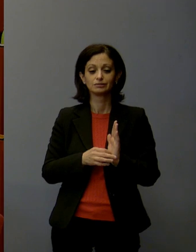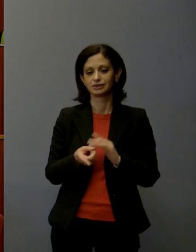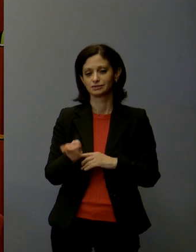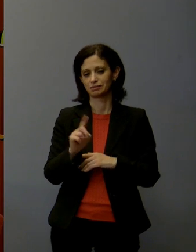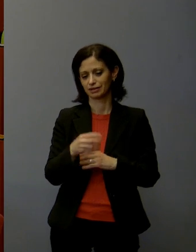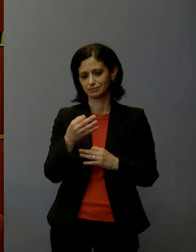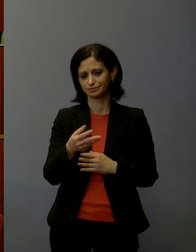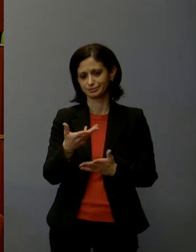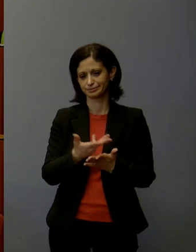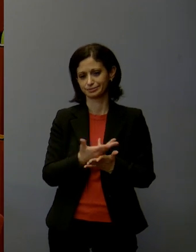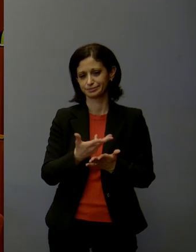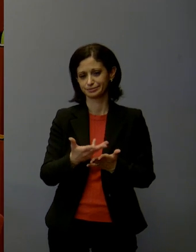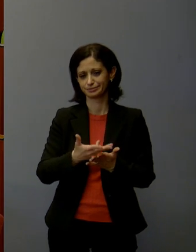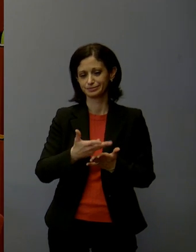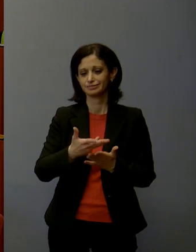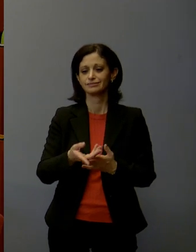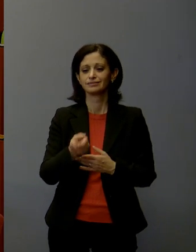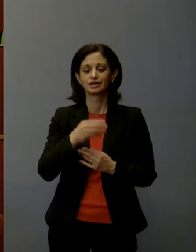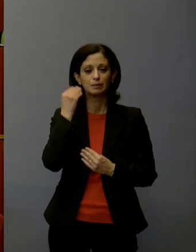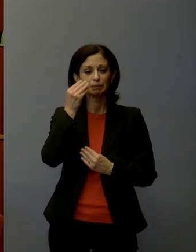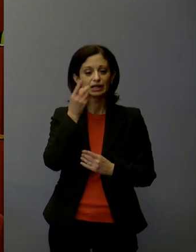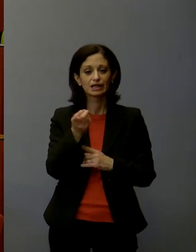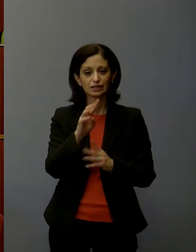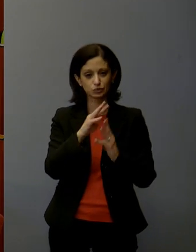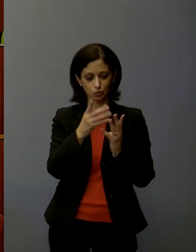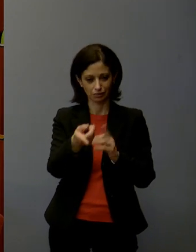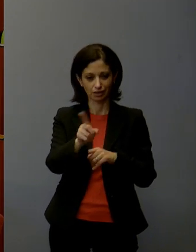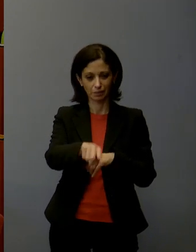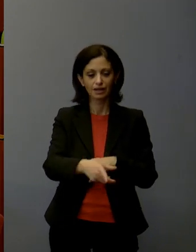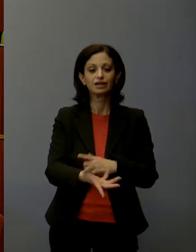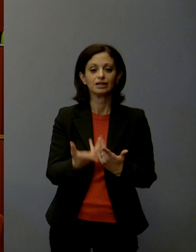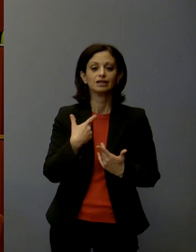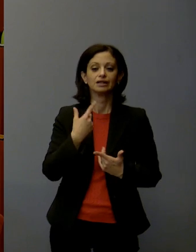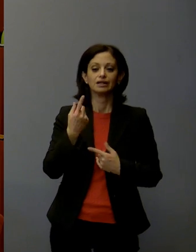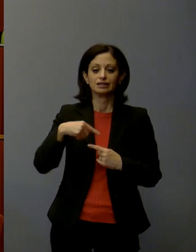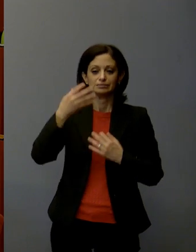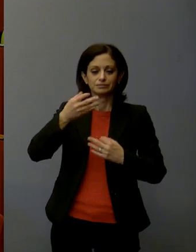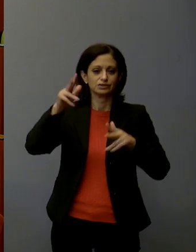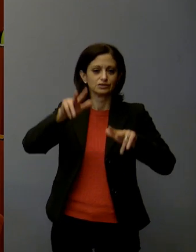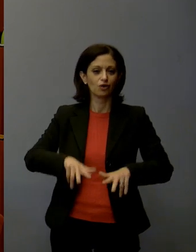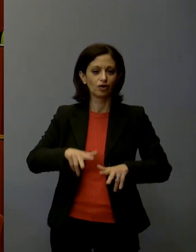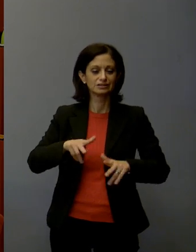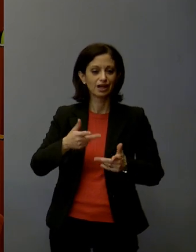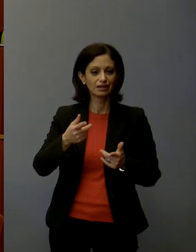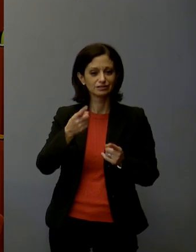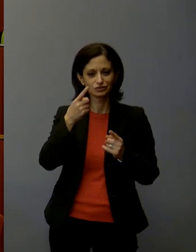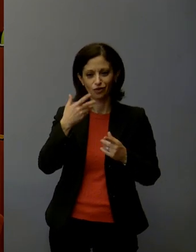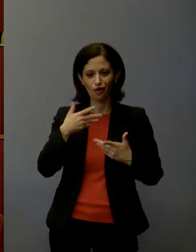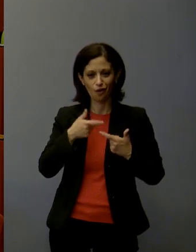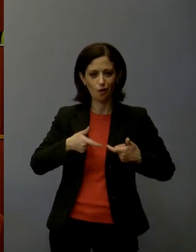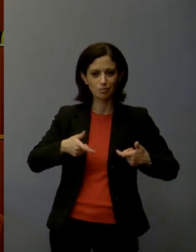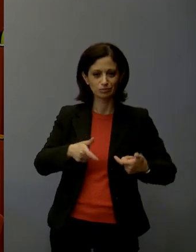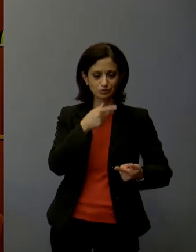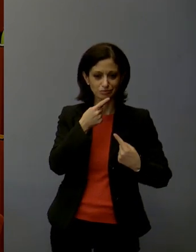domani dai pareri della della giunta è un consenso per lo meno che è già stata affrontato in commissione